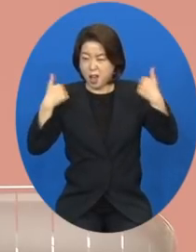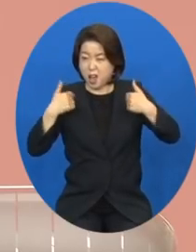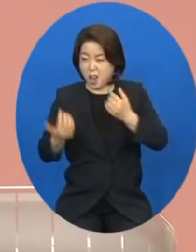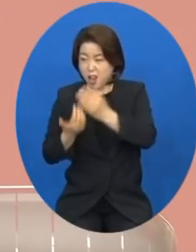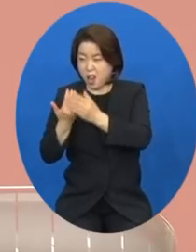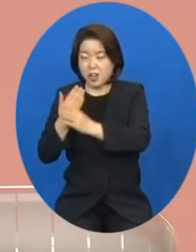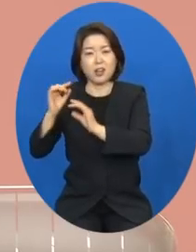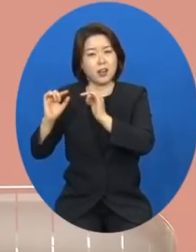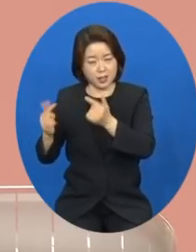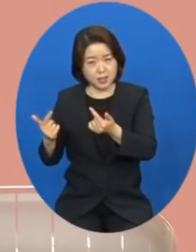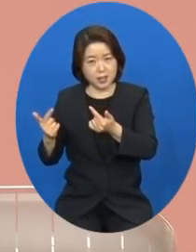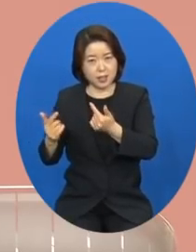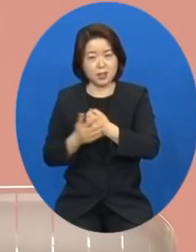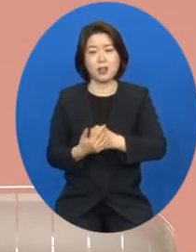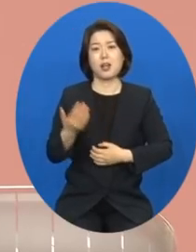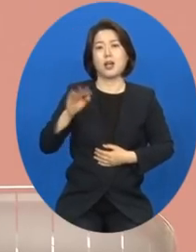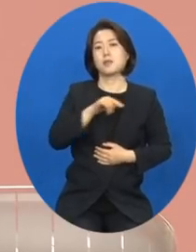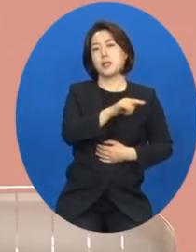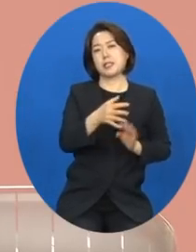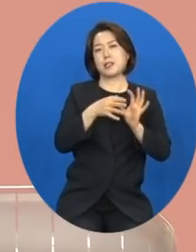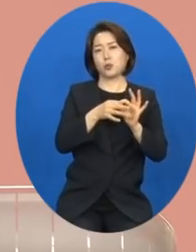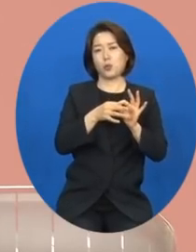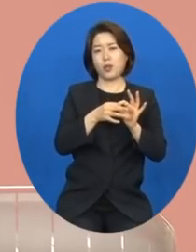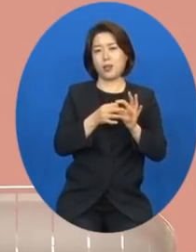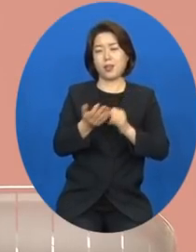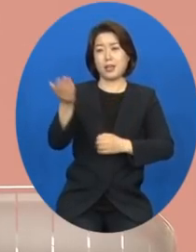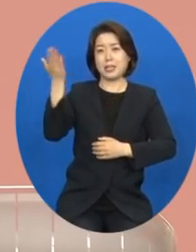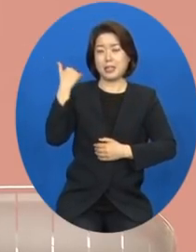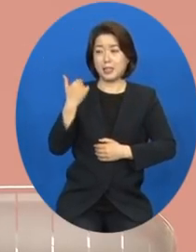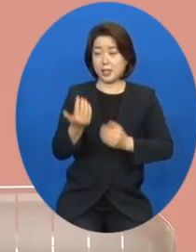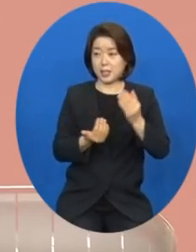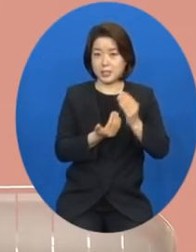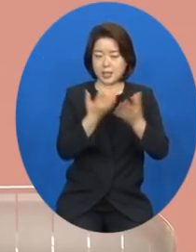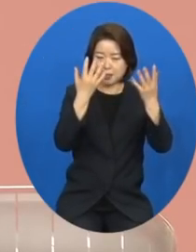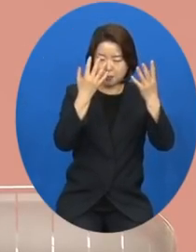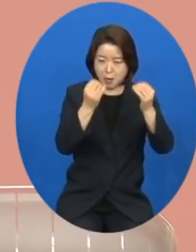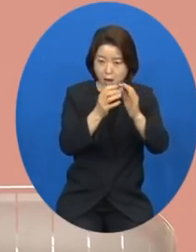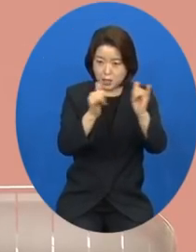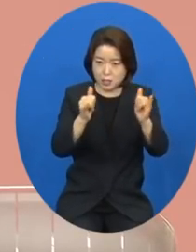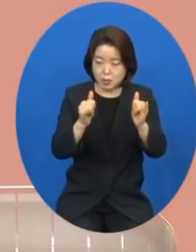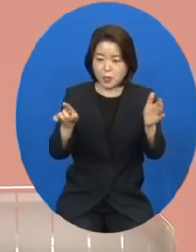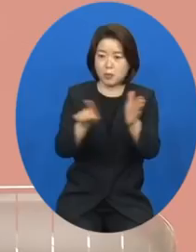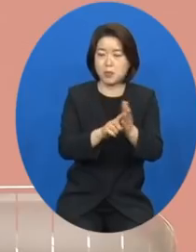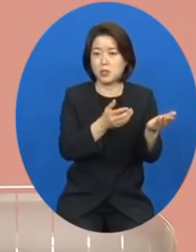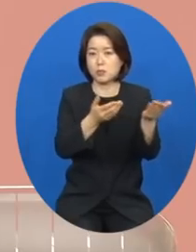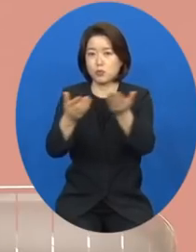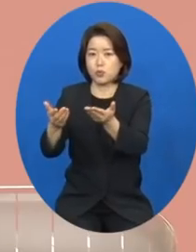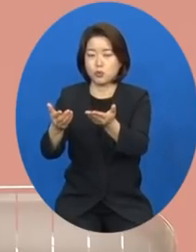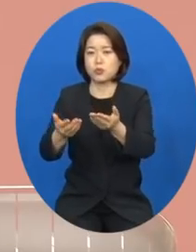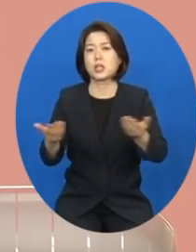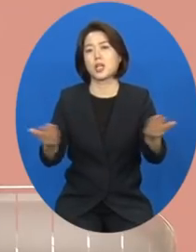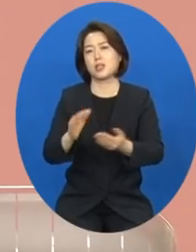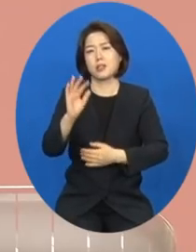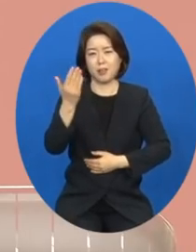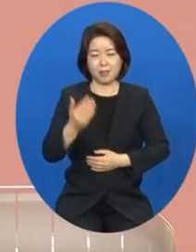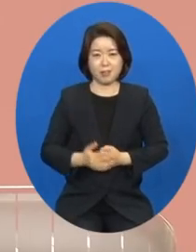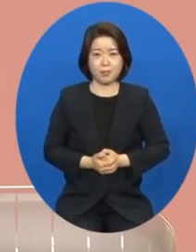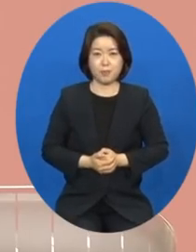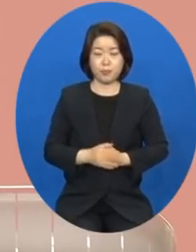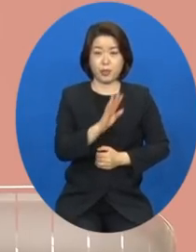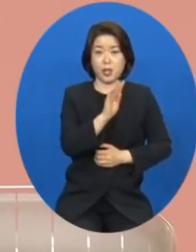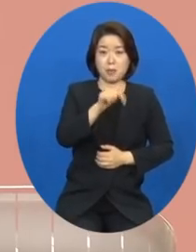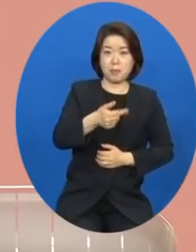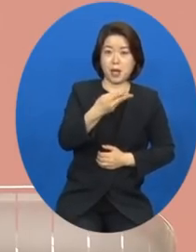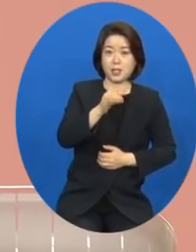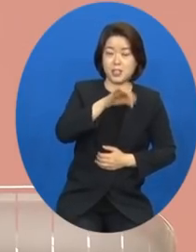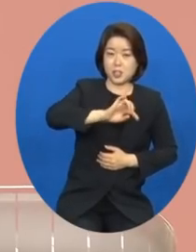일입니다 그런데 그것을 통해서 그 당시에 있었던 많은 이들에게 믿음을 불어 넣었던 사건이 된 거예요 이 방류한 장로님의